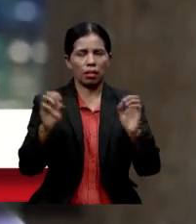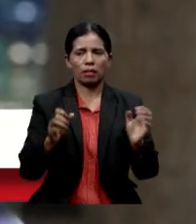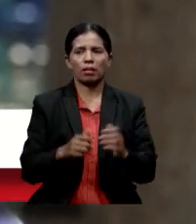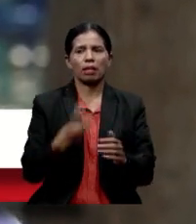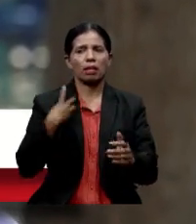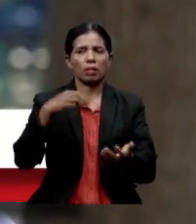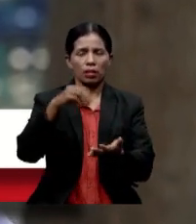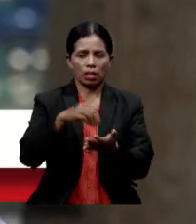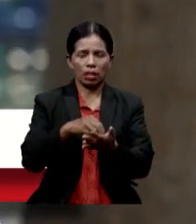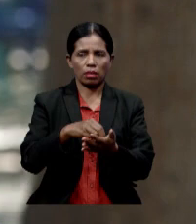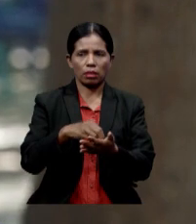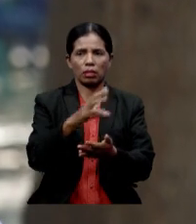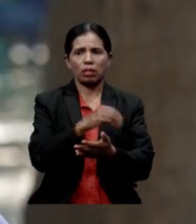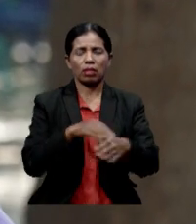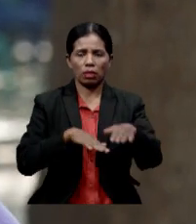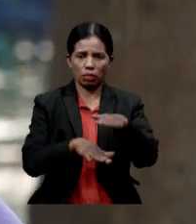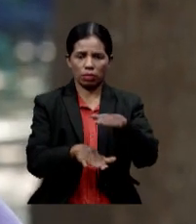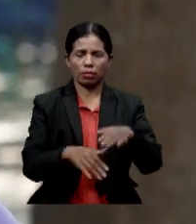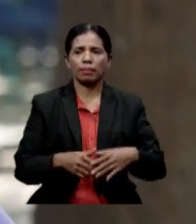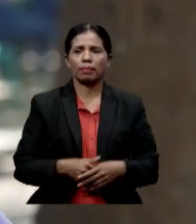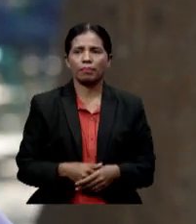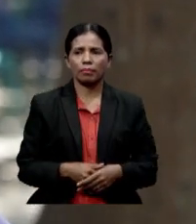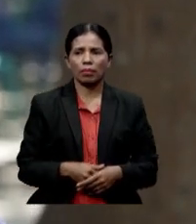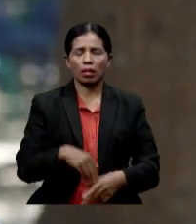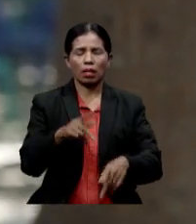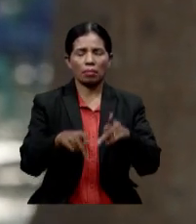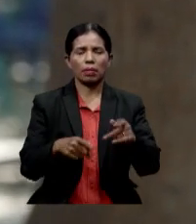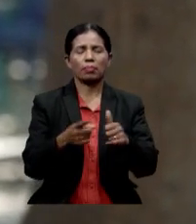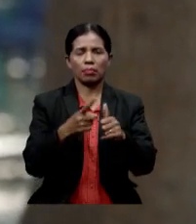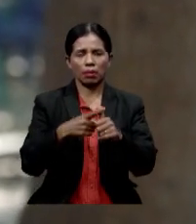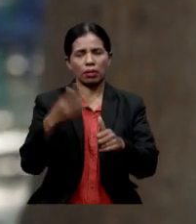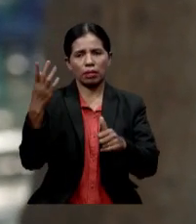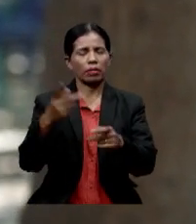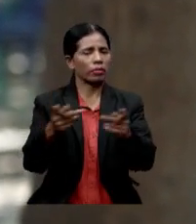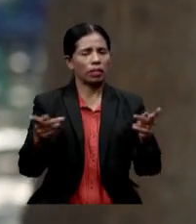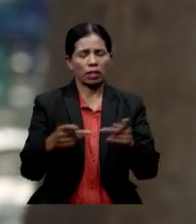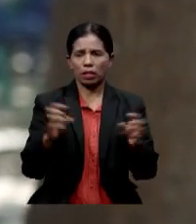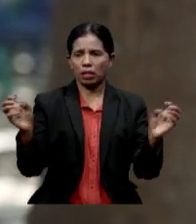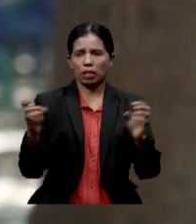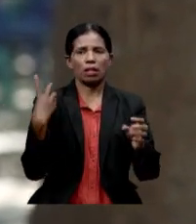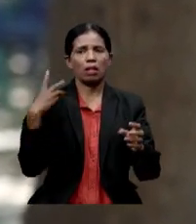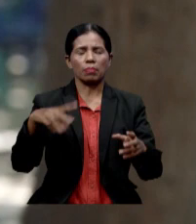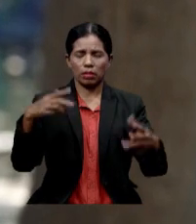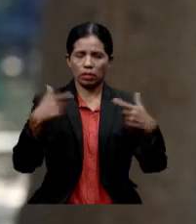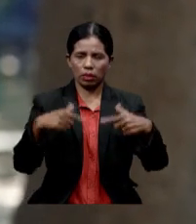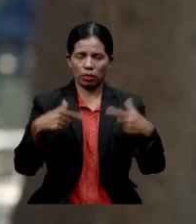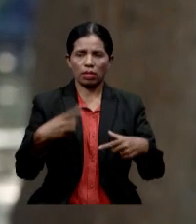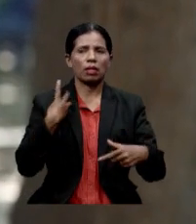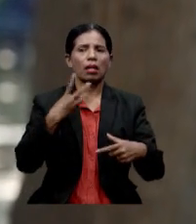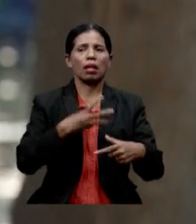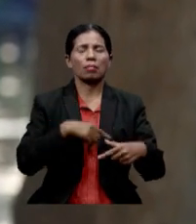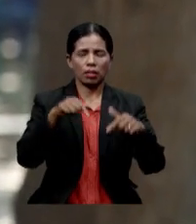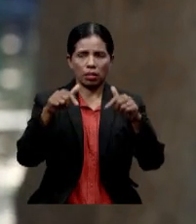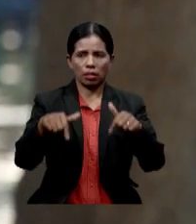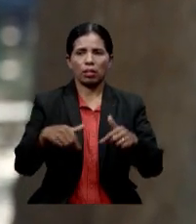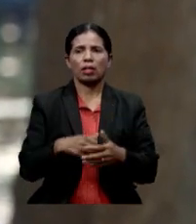ne tau hera ine ne tau yawo kosona ihne ba em heuluk ne makarik Fatin lah ya, emem lor lor story malona. Apalagi kami ini nene, am